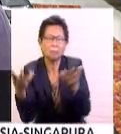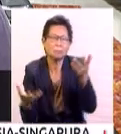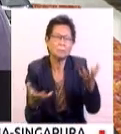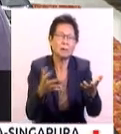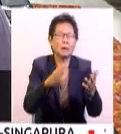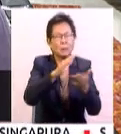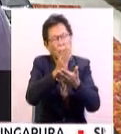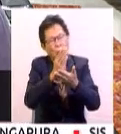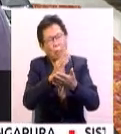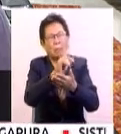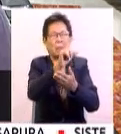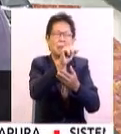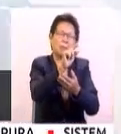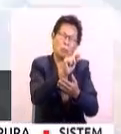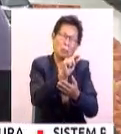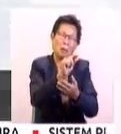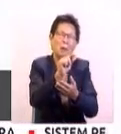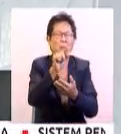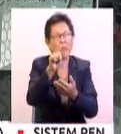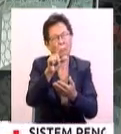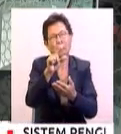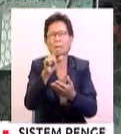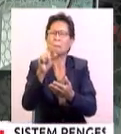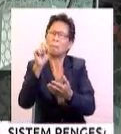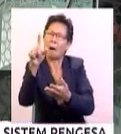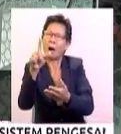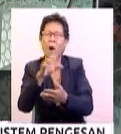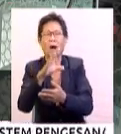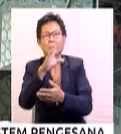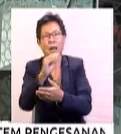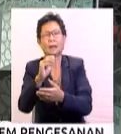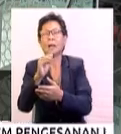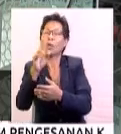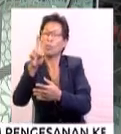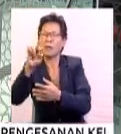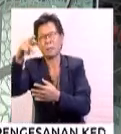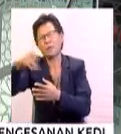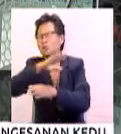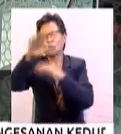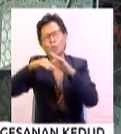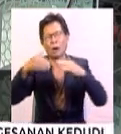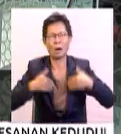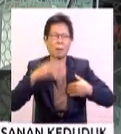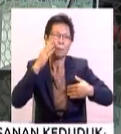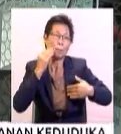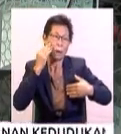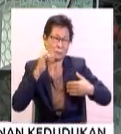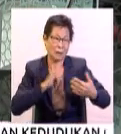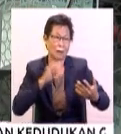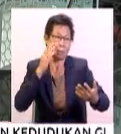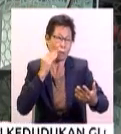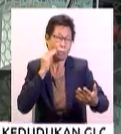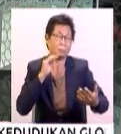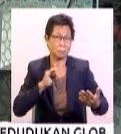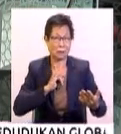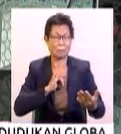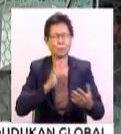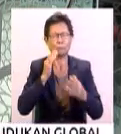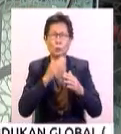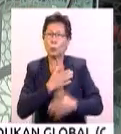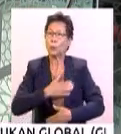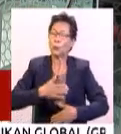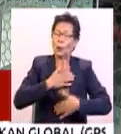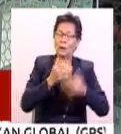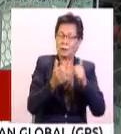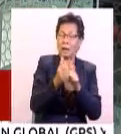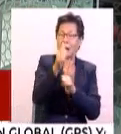sederhana, kemudian pakej VIP semua ada. Alhamdulillah, mengikut pengalaman saya lah, saya rasa macam seronok berada dengan